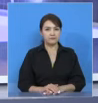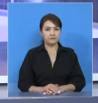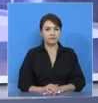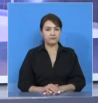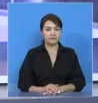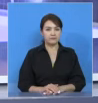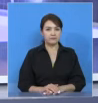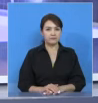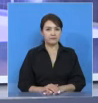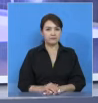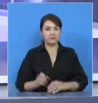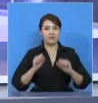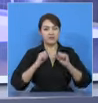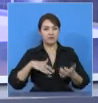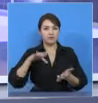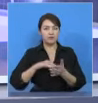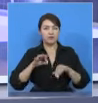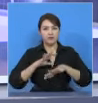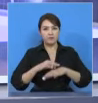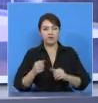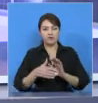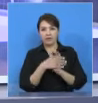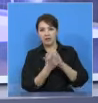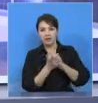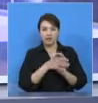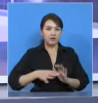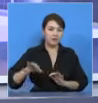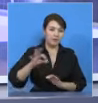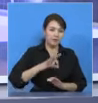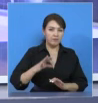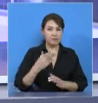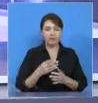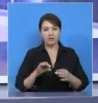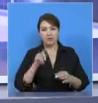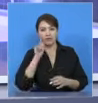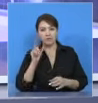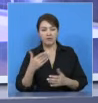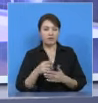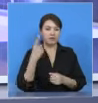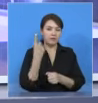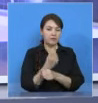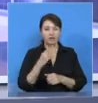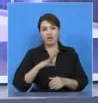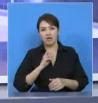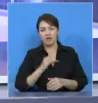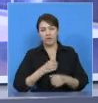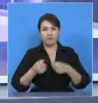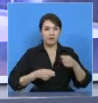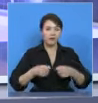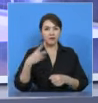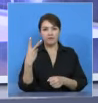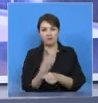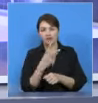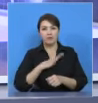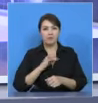и к новостям спорта в городе прошел открытый чемпионат области по вольной борьбе среди юношей в первенстве организованном во второй раз